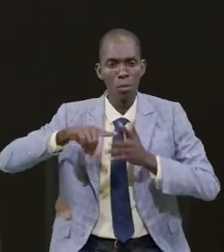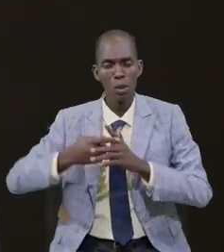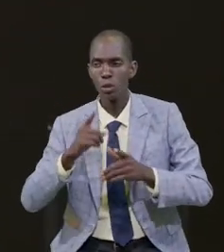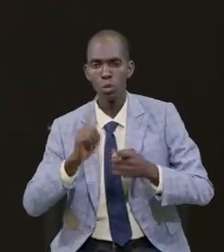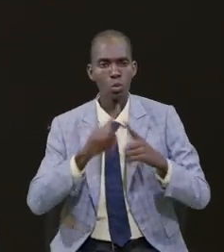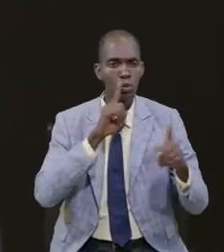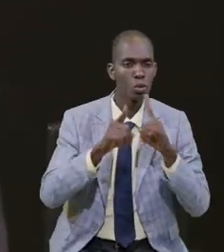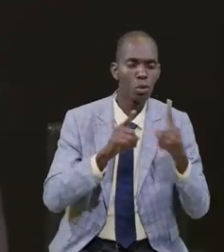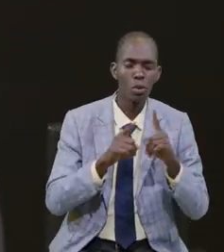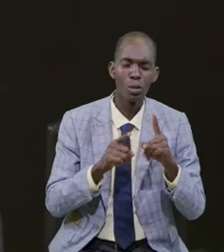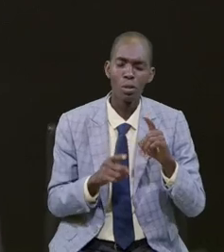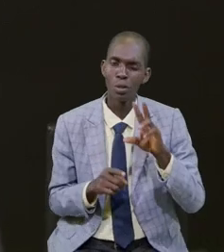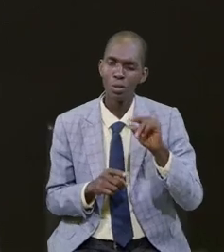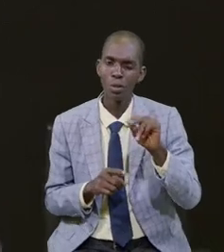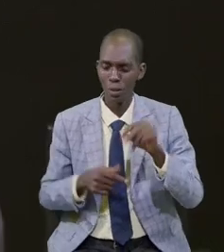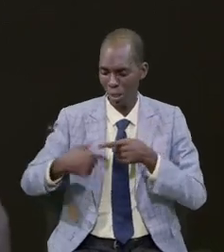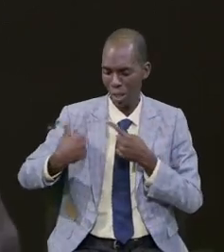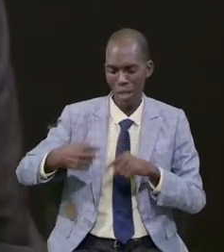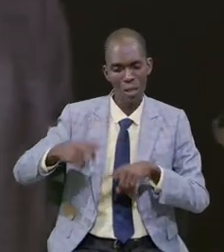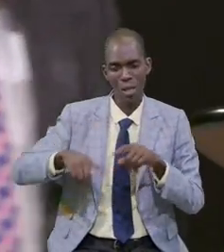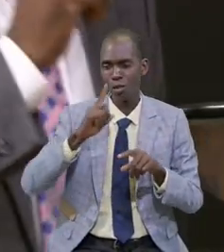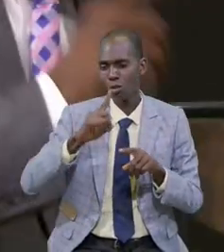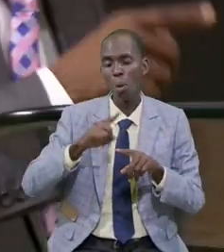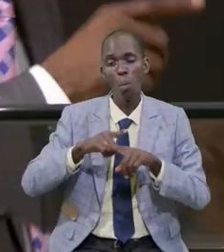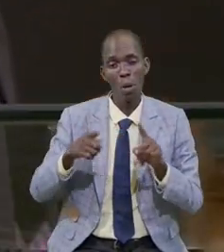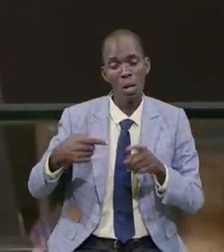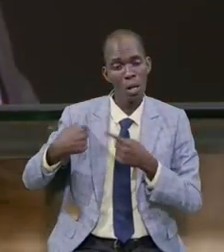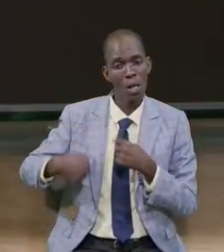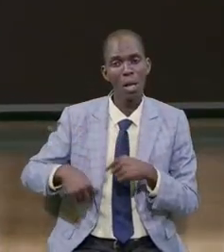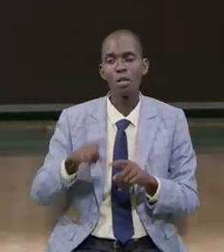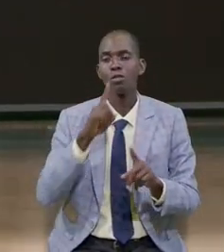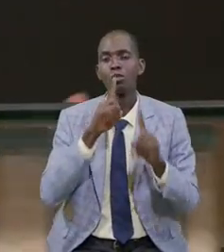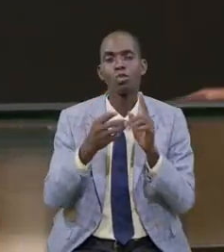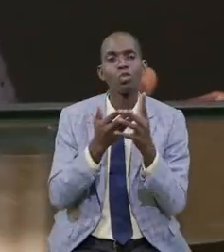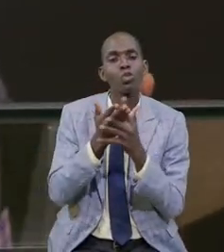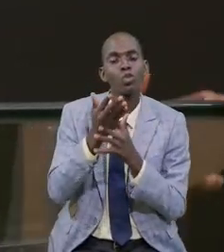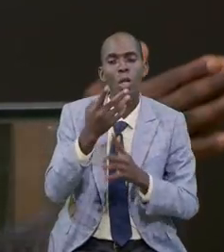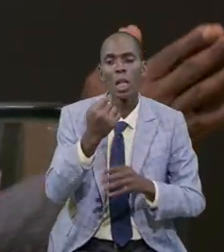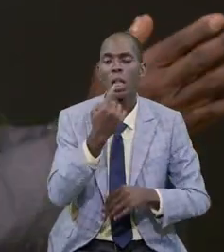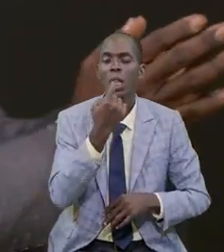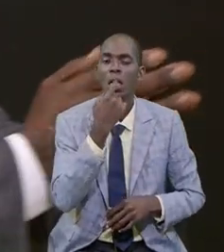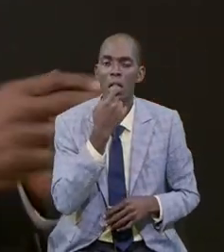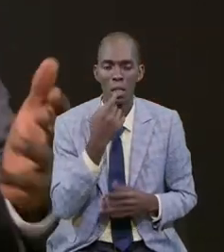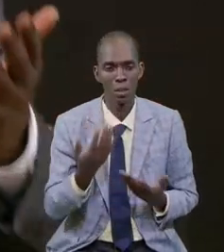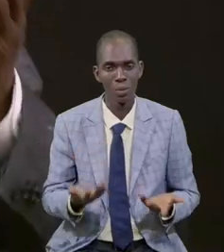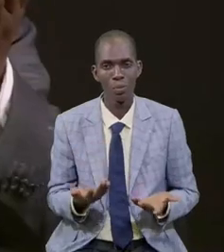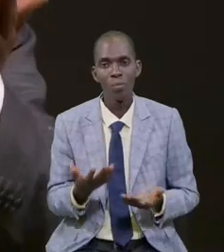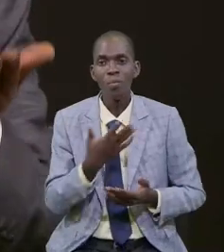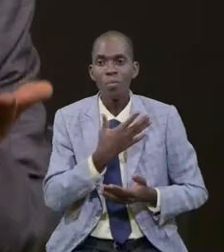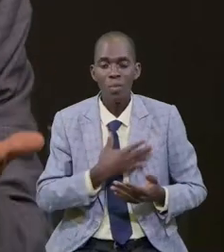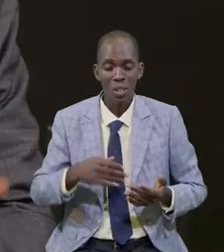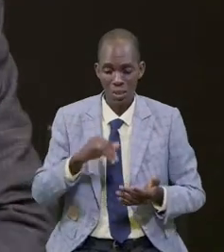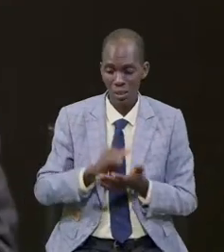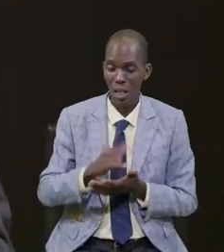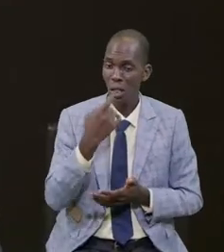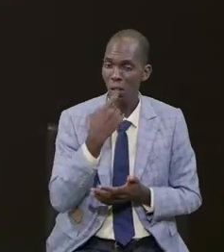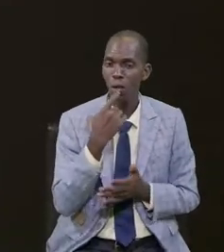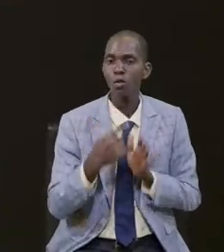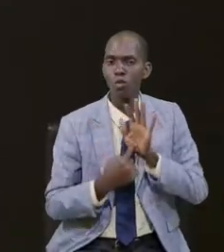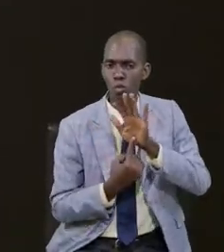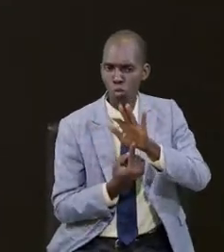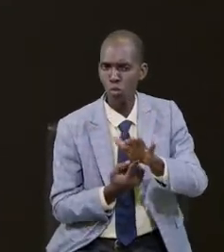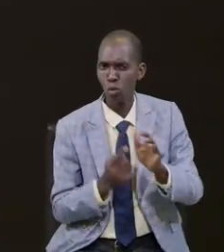Le cœur va envoyer le message à la langue. Et la langue va montrer que tu es